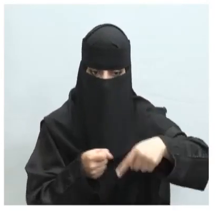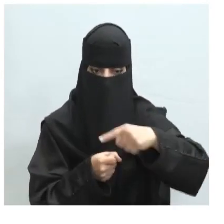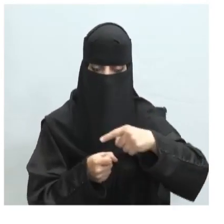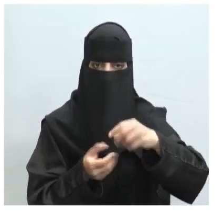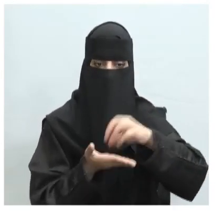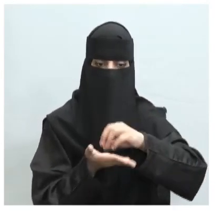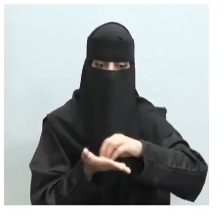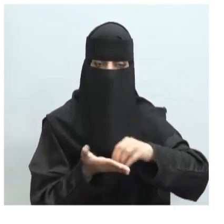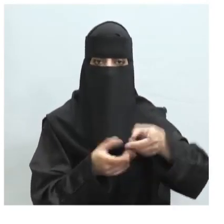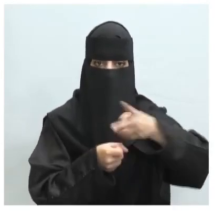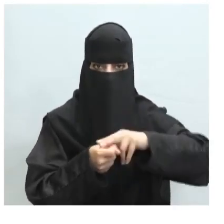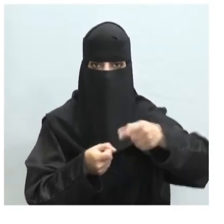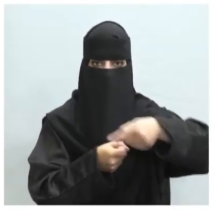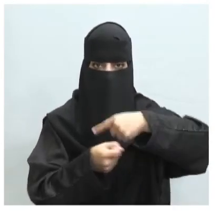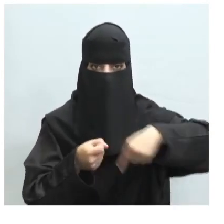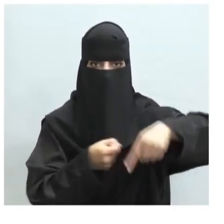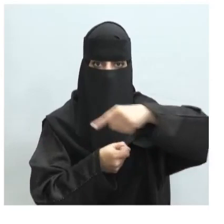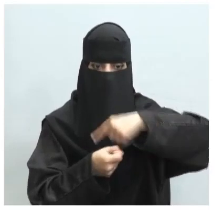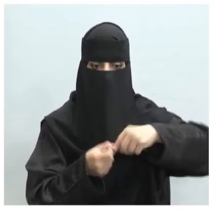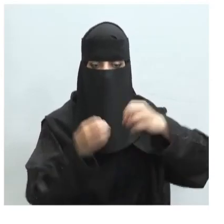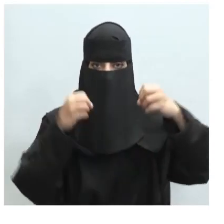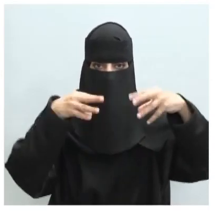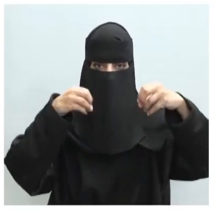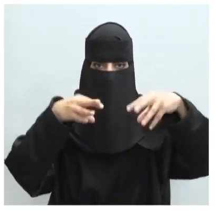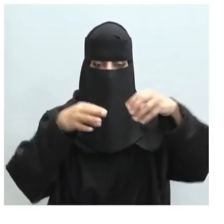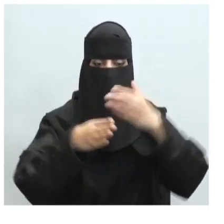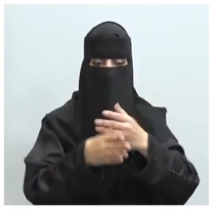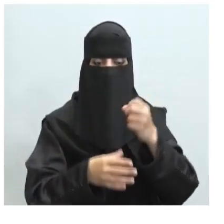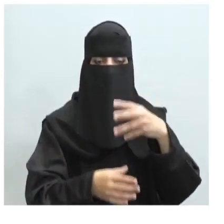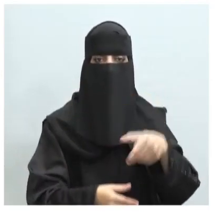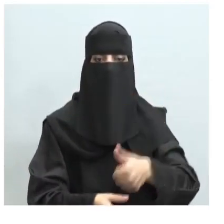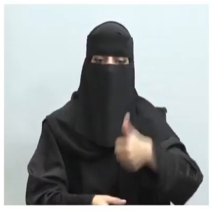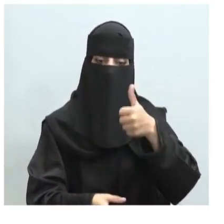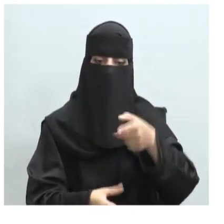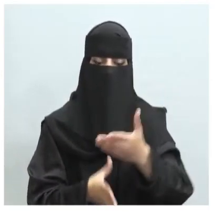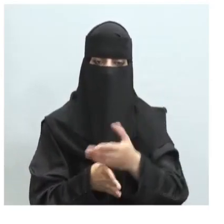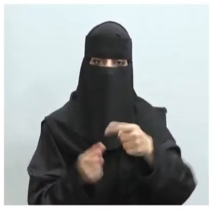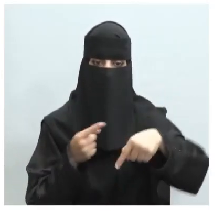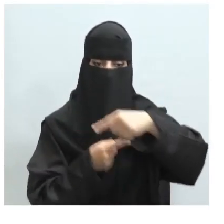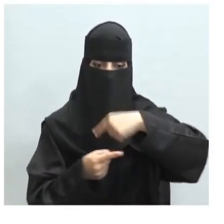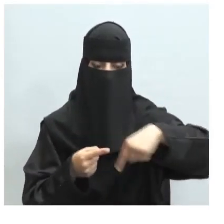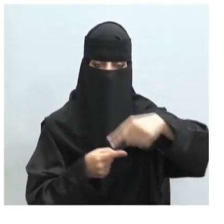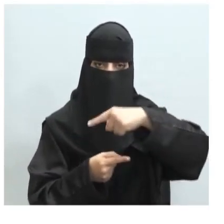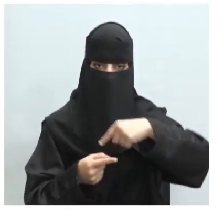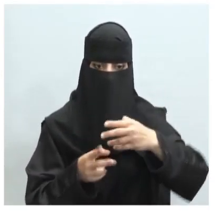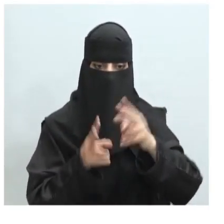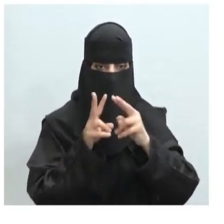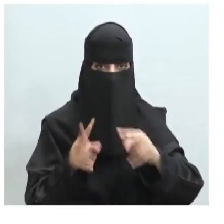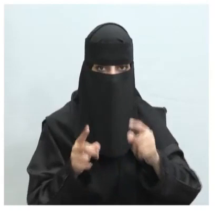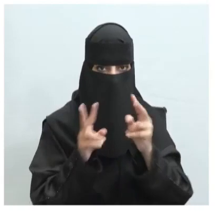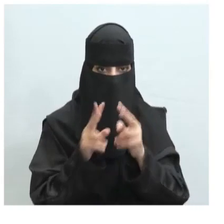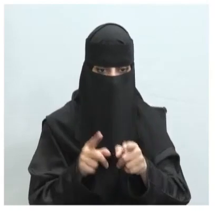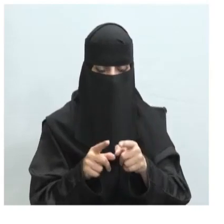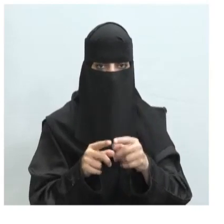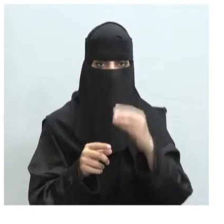هذا المصدر وهكذا تؤدي بذلك الى اضاءه هذا المصباح اذا هذه اجزاء الدائره الكهربائيه اسلاك توصيل